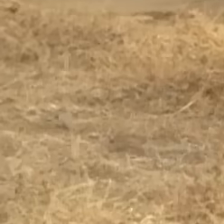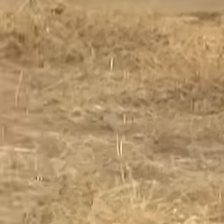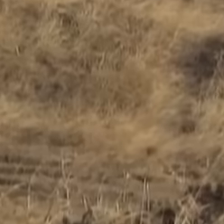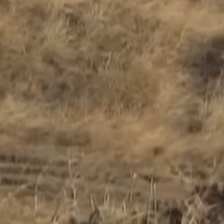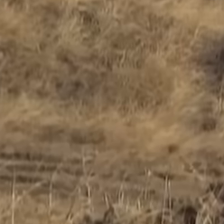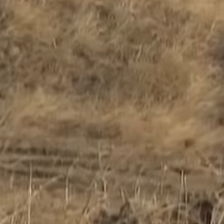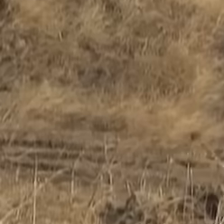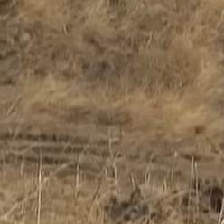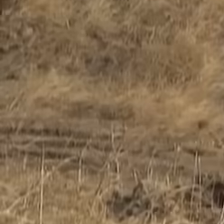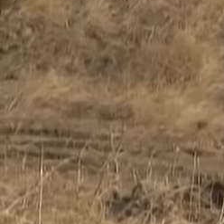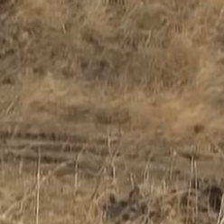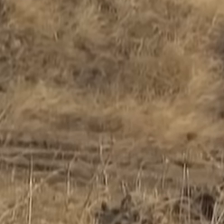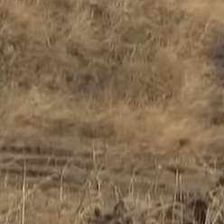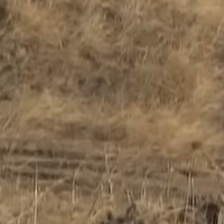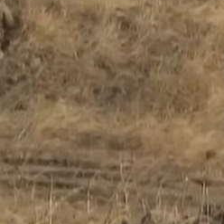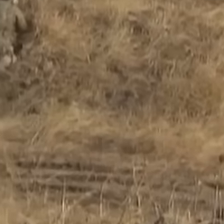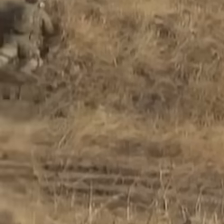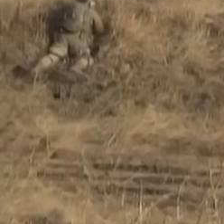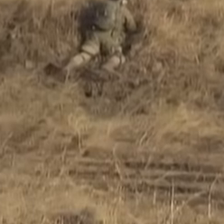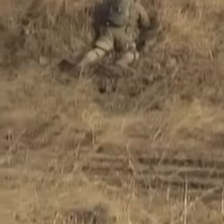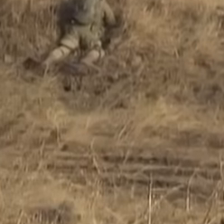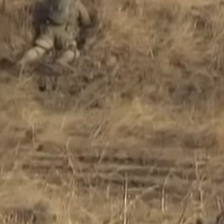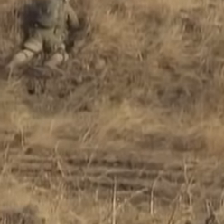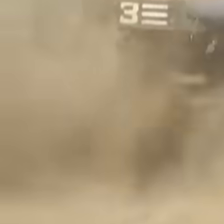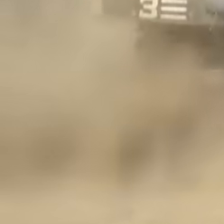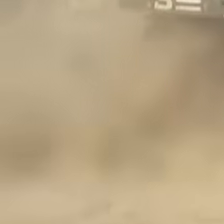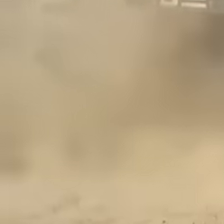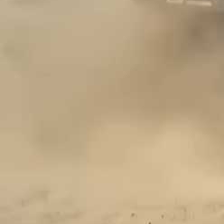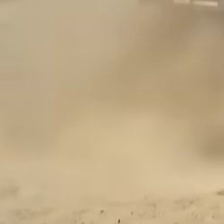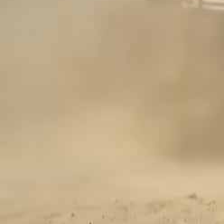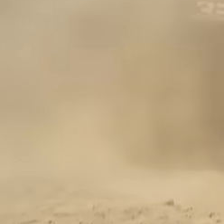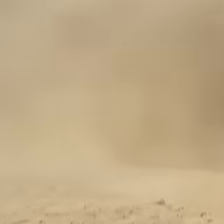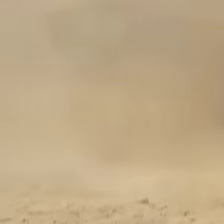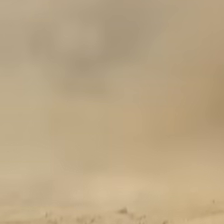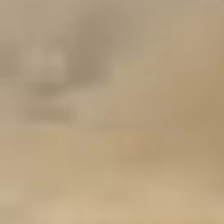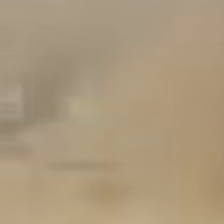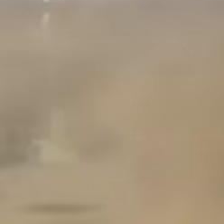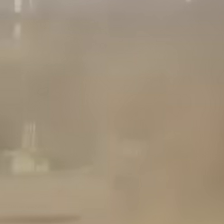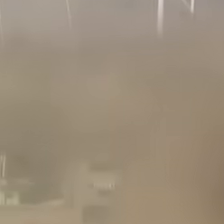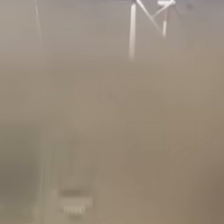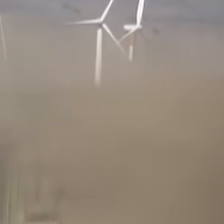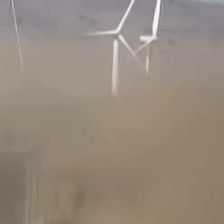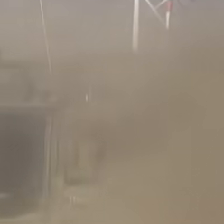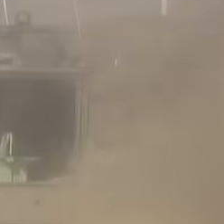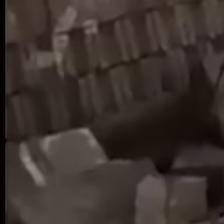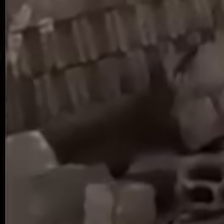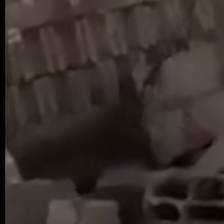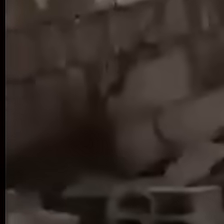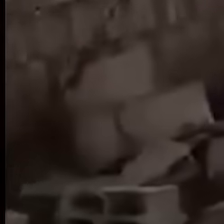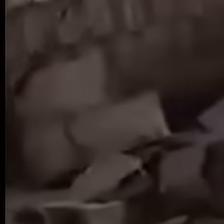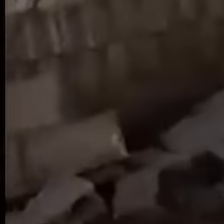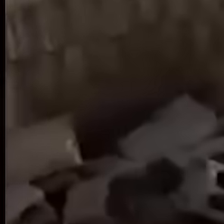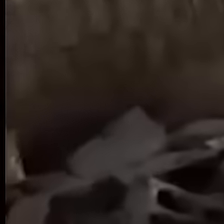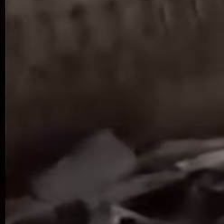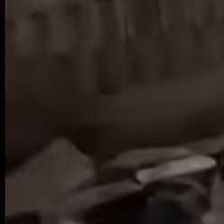לא רק הלב שלנו, הישראלי מתרחב ויוצא אליהם, אל הלוחמים שלנו, חיילים בסדיר, לצד מילואימניקים שעזבו את